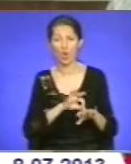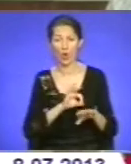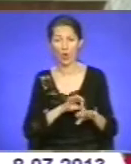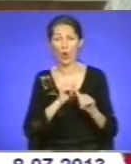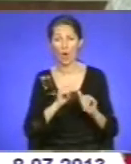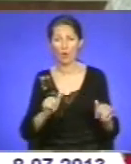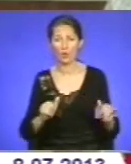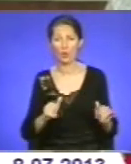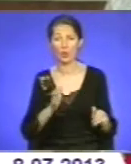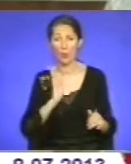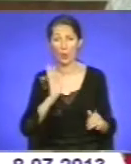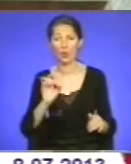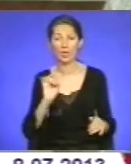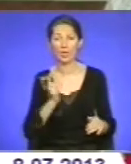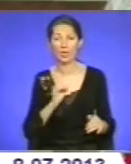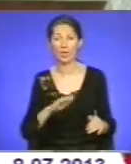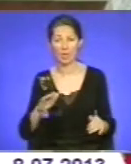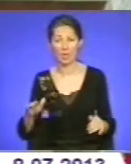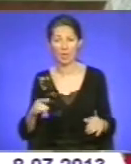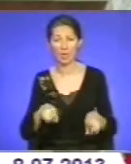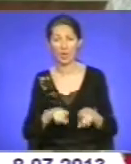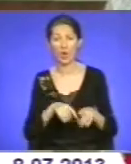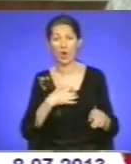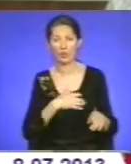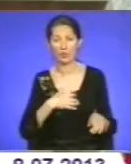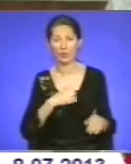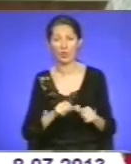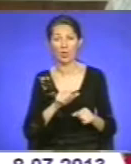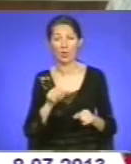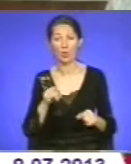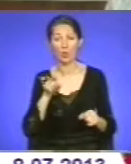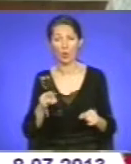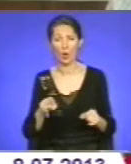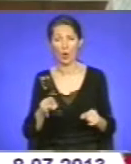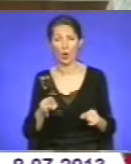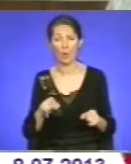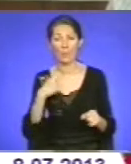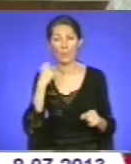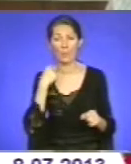плодів, і це теж важливо. Але окрім того, він знімає дійсно ті гальма,